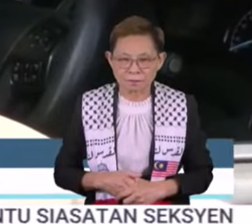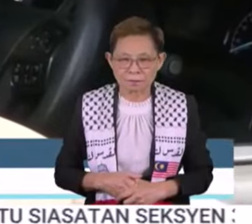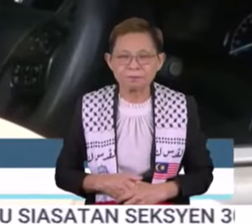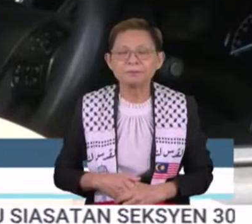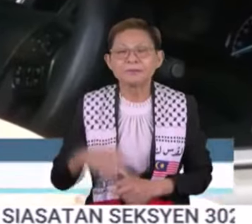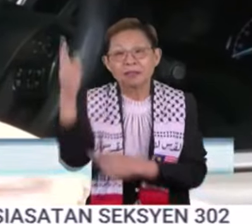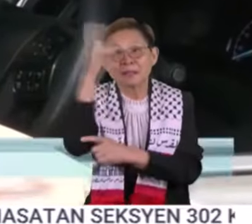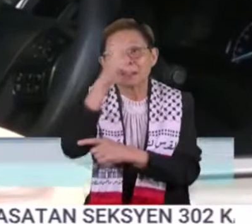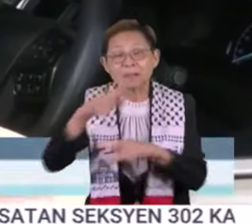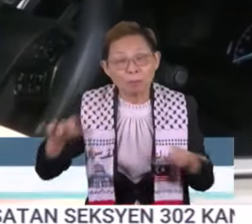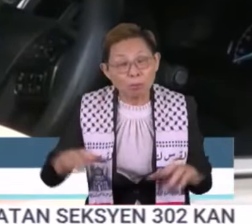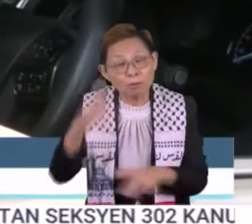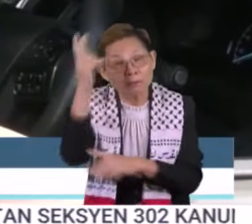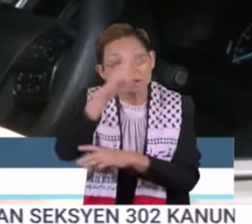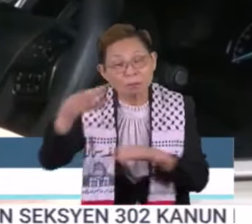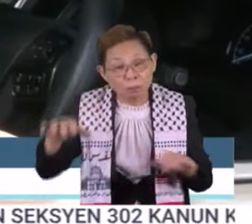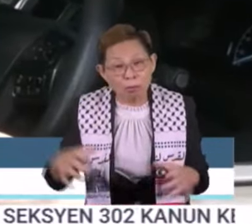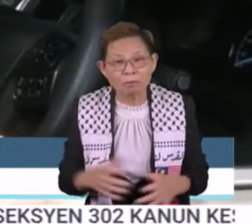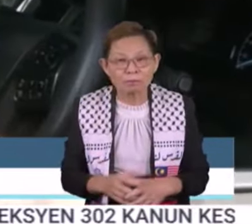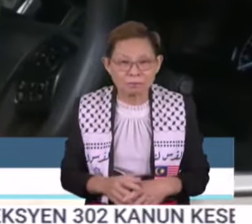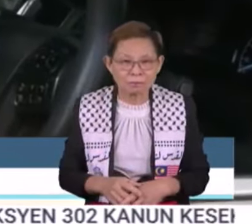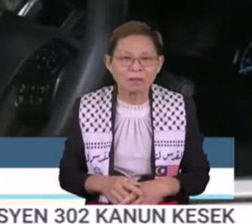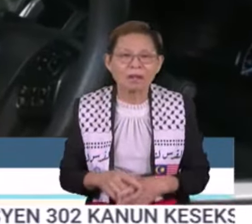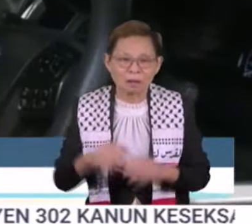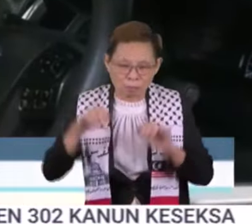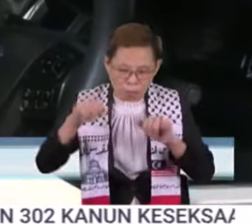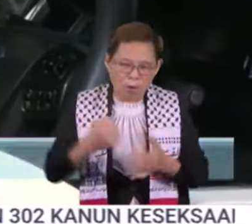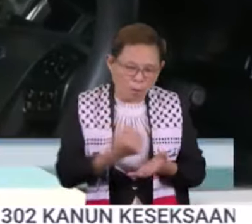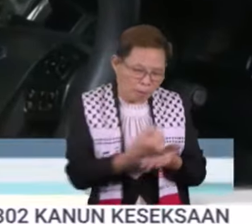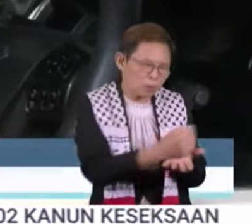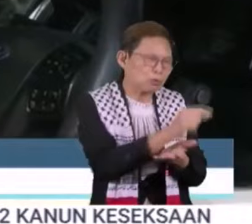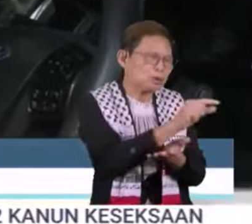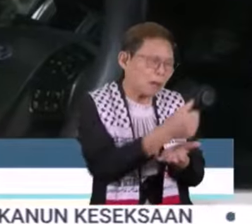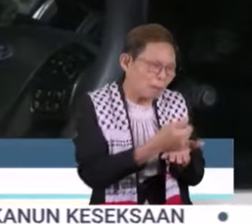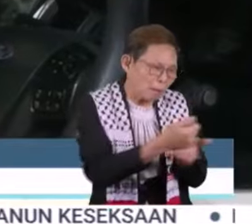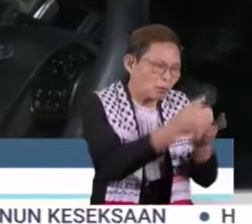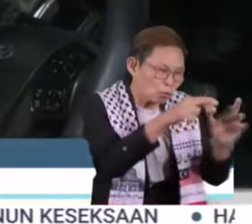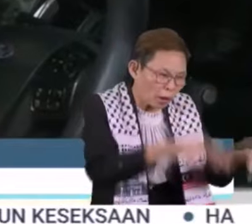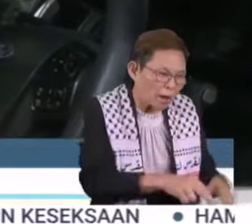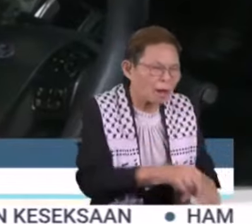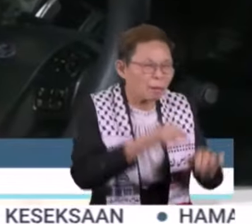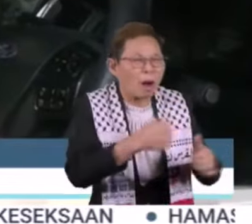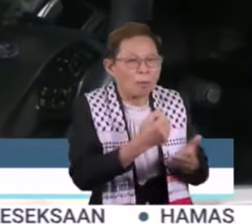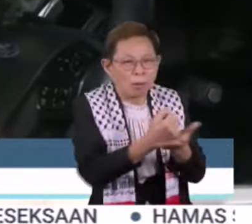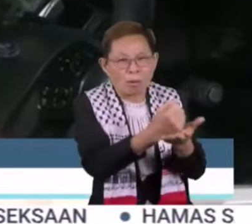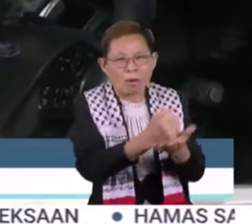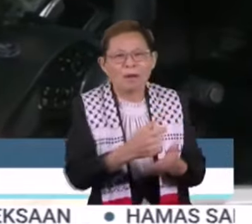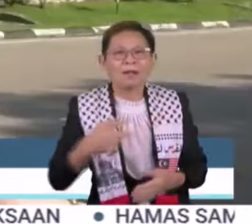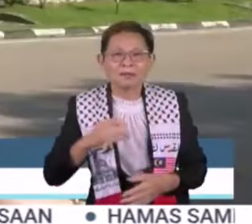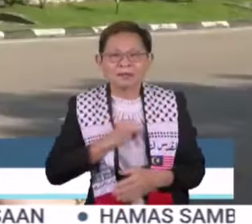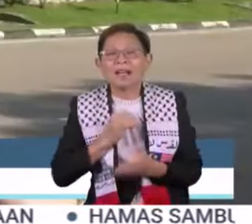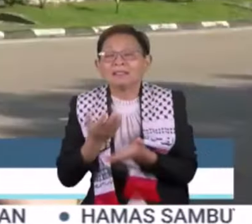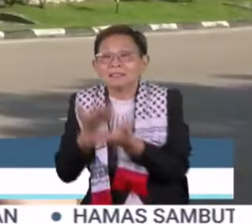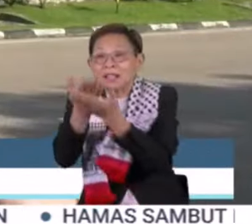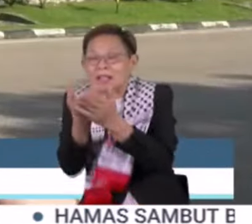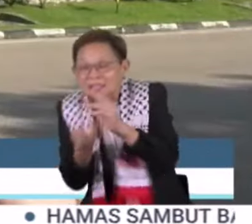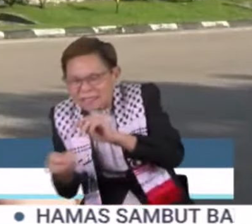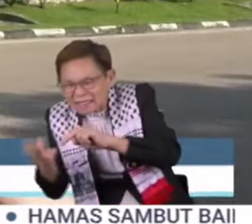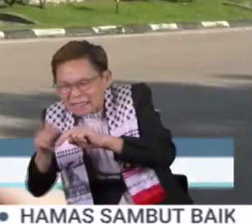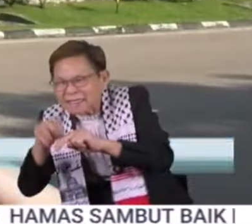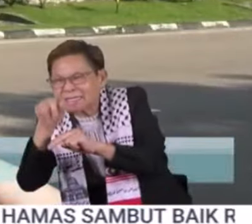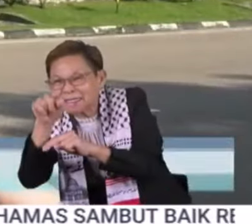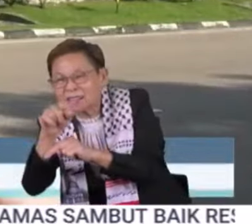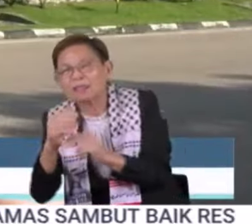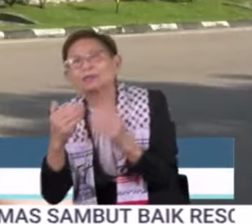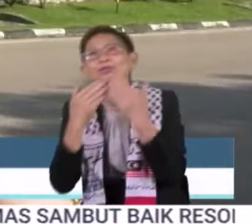yang kerajaan buat tu alhamdulillah dapat bantu sikit lah, tapi saya cadangkan untuk naikkan sikit lagi. Syukurlah saya dapat